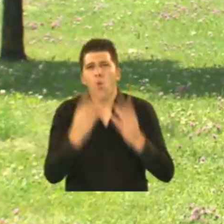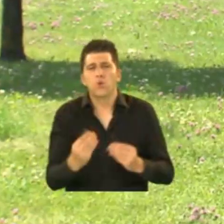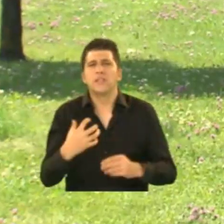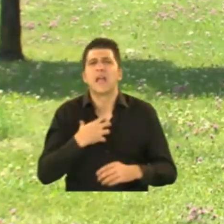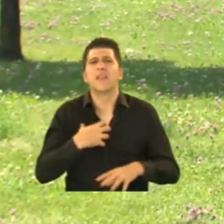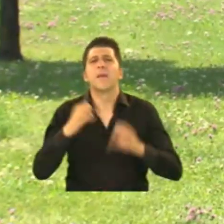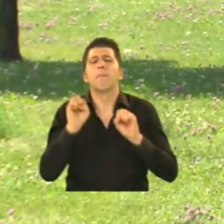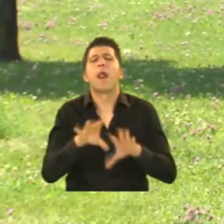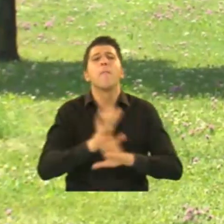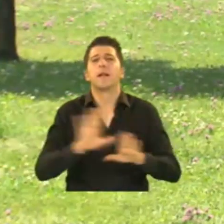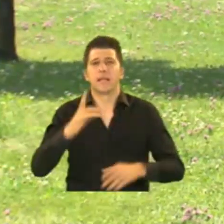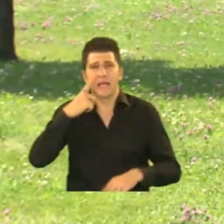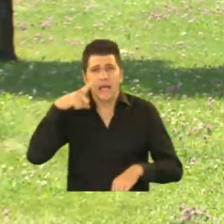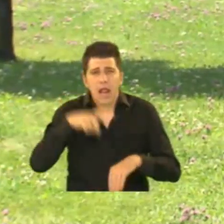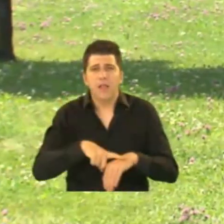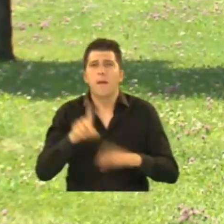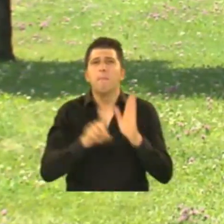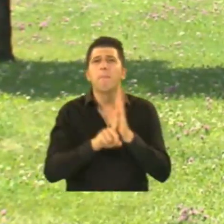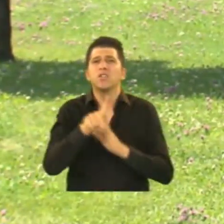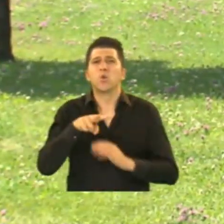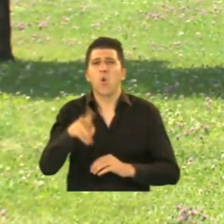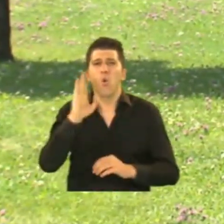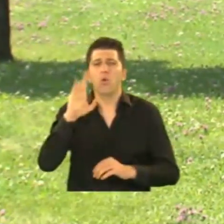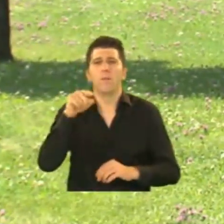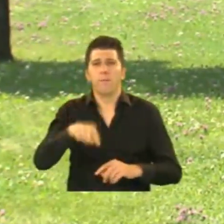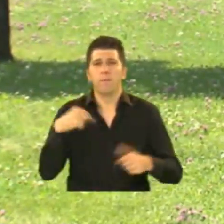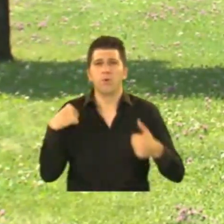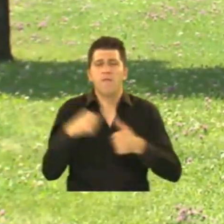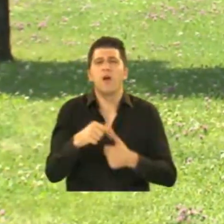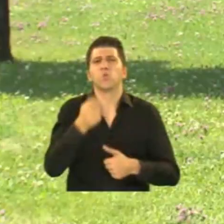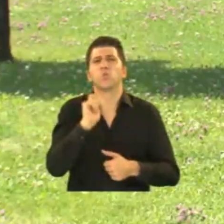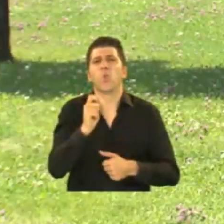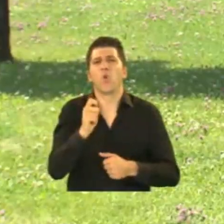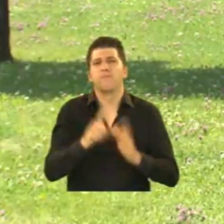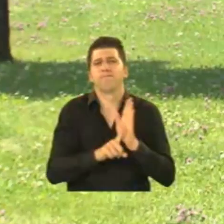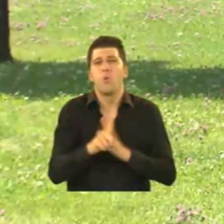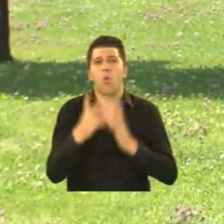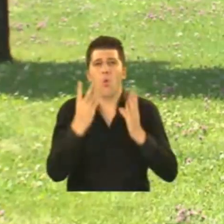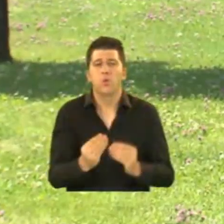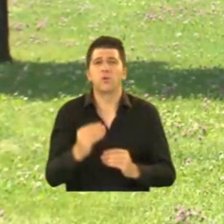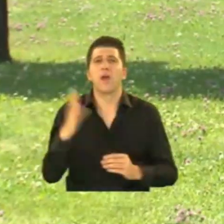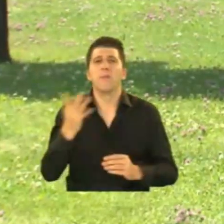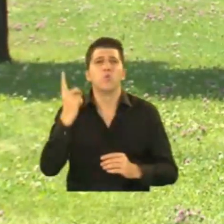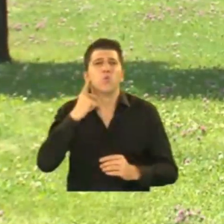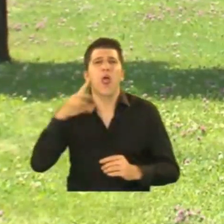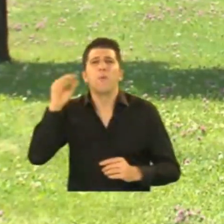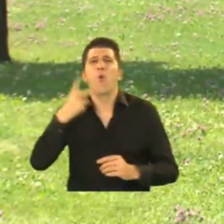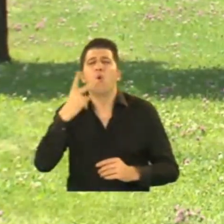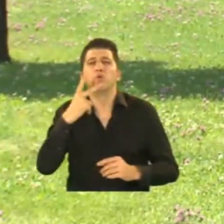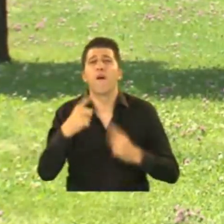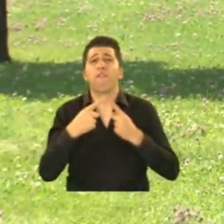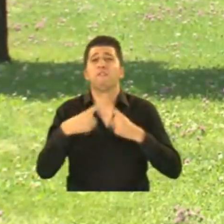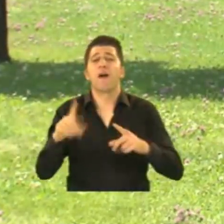Yapamazsın diyenler oldu, yılmadı, inandı. Başarıya giden yol bu kez hayli zorluydu.